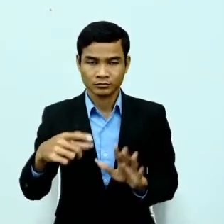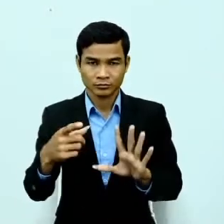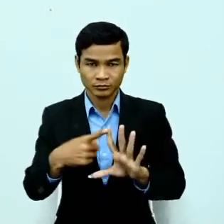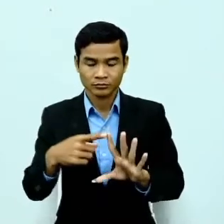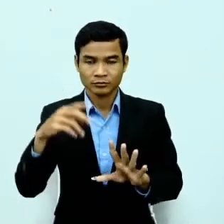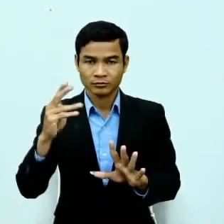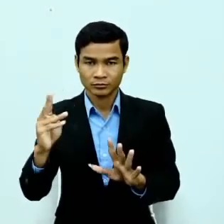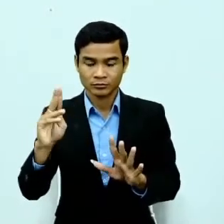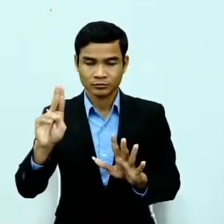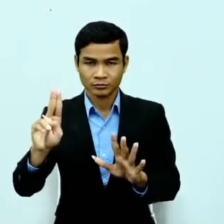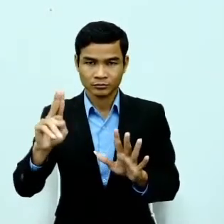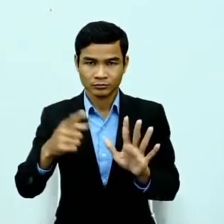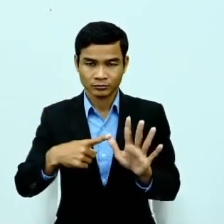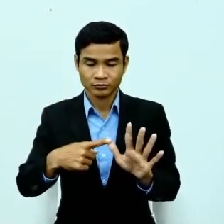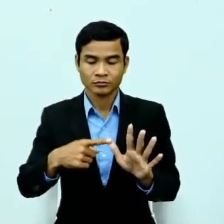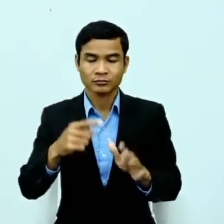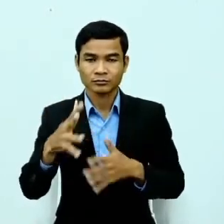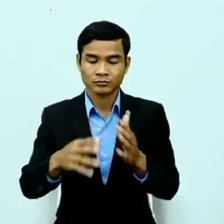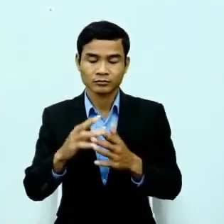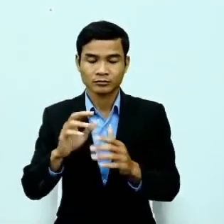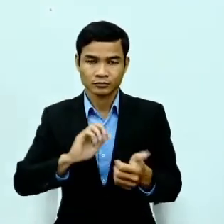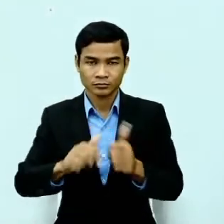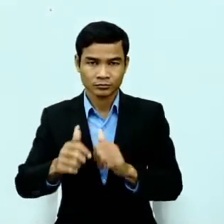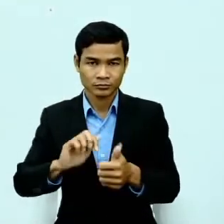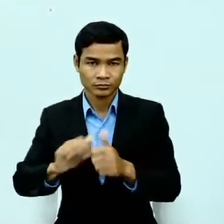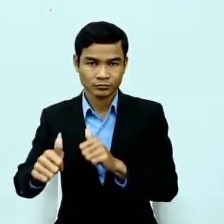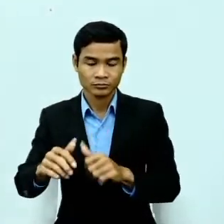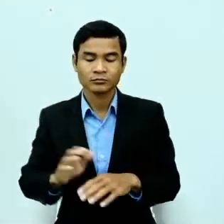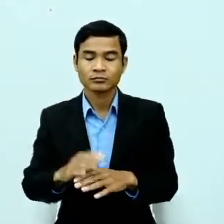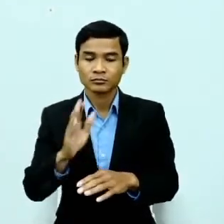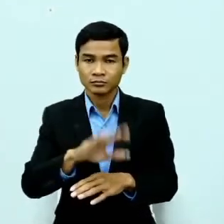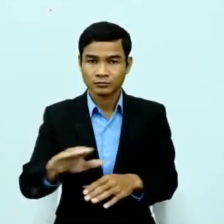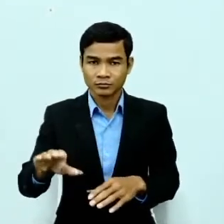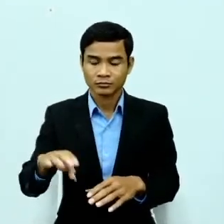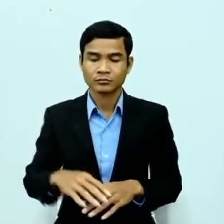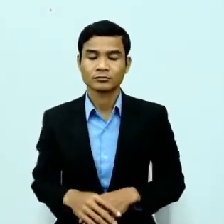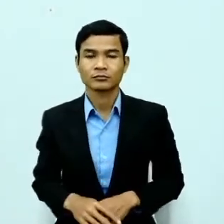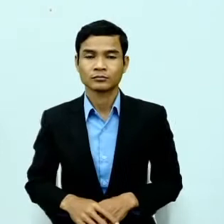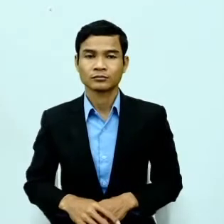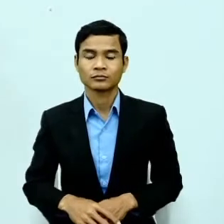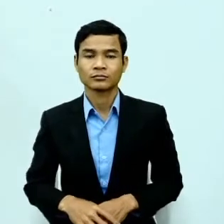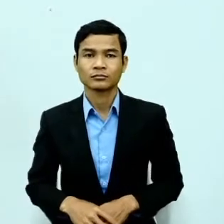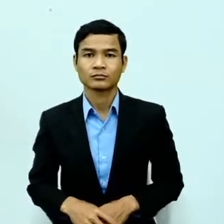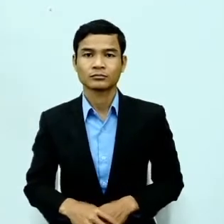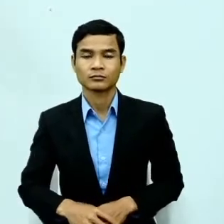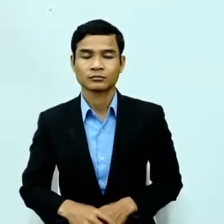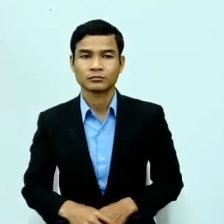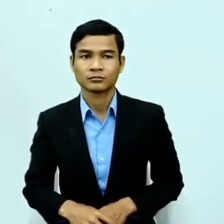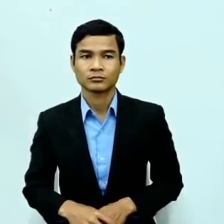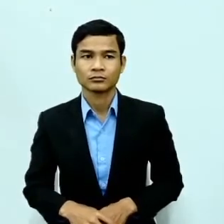cày lo á là cây là chà cốn